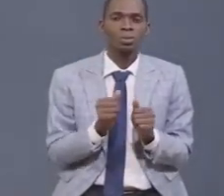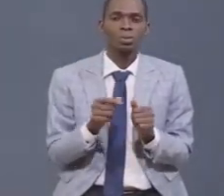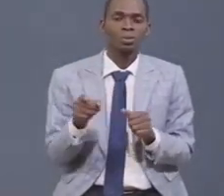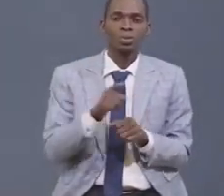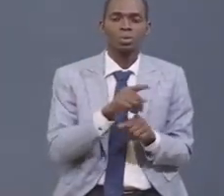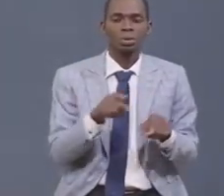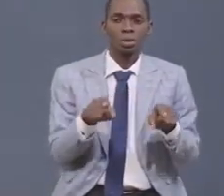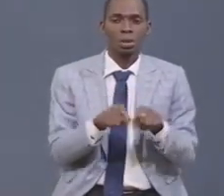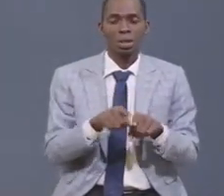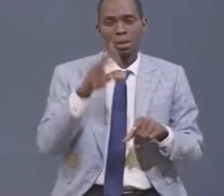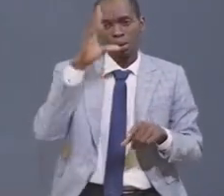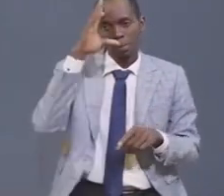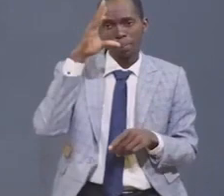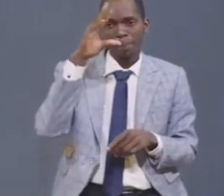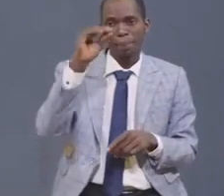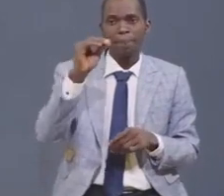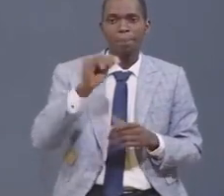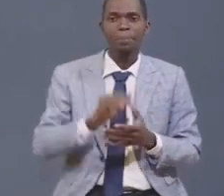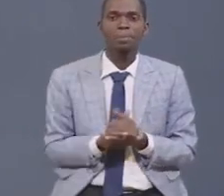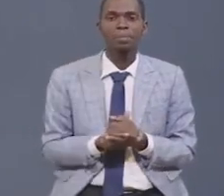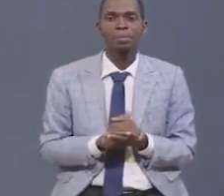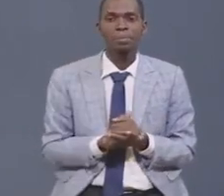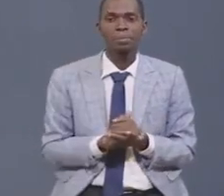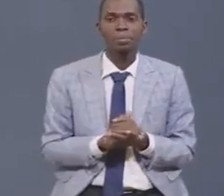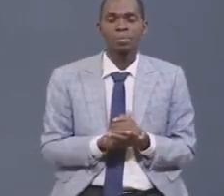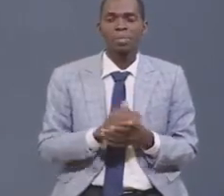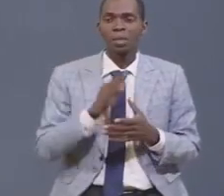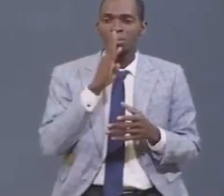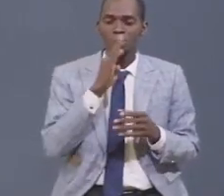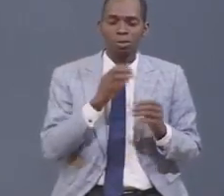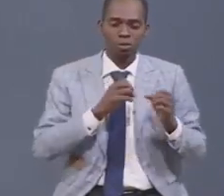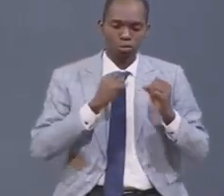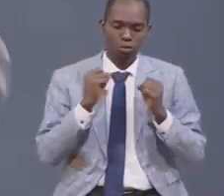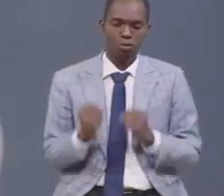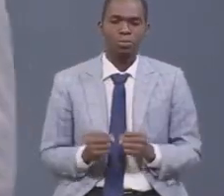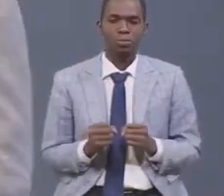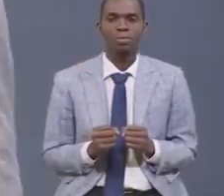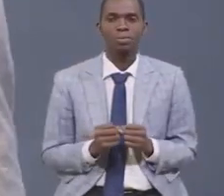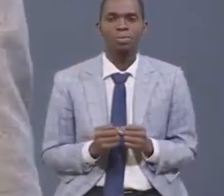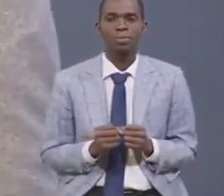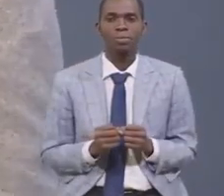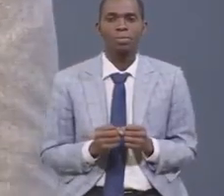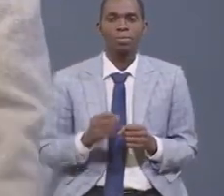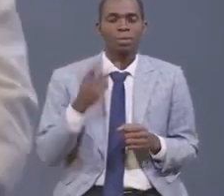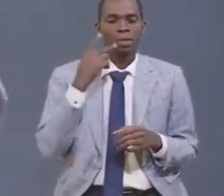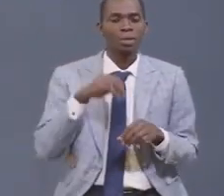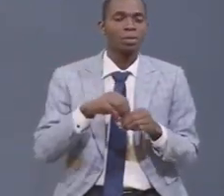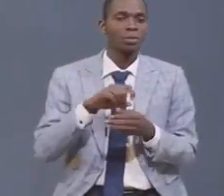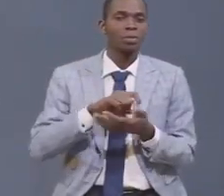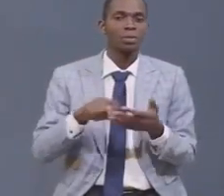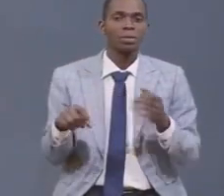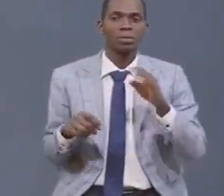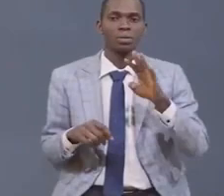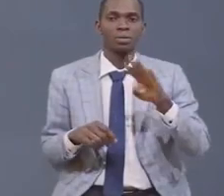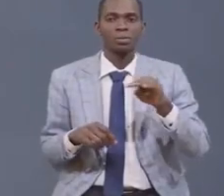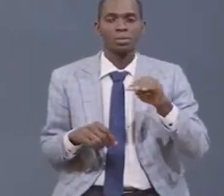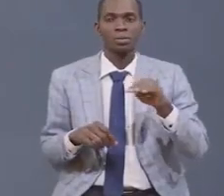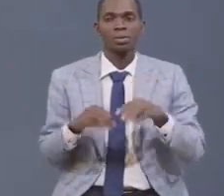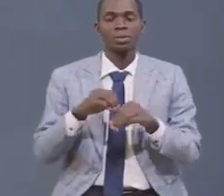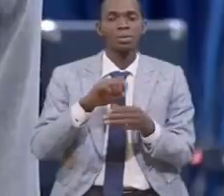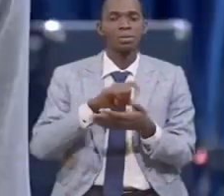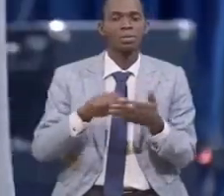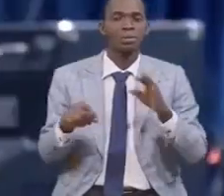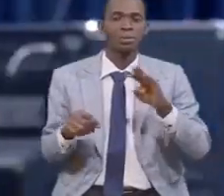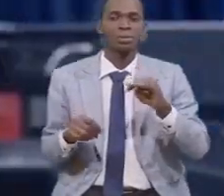అలాగే మీరు పౌరుషం గల వారుగా ఉండండి, అలాగే బలవంతులై ఉండండి. అలాగే 14వ